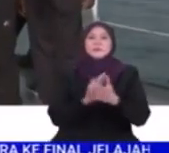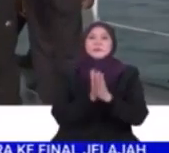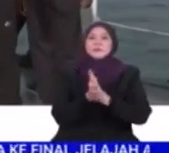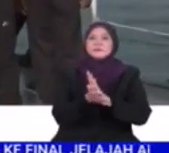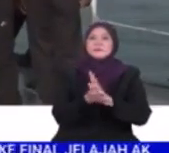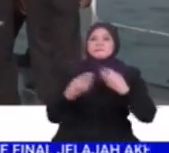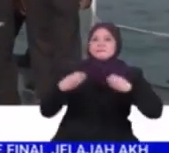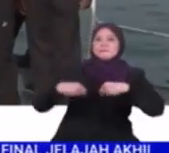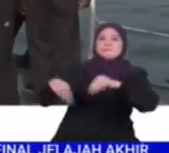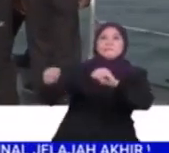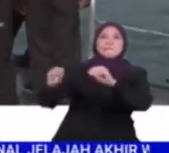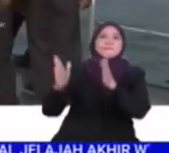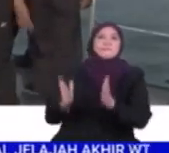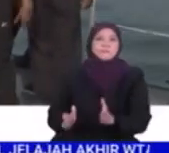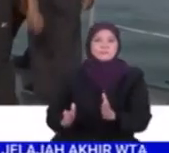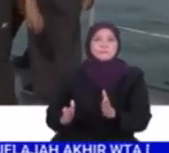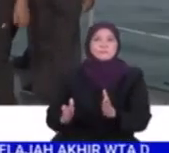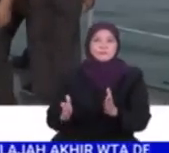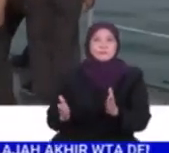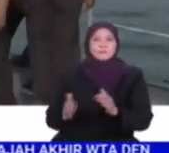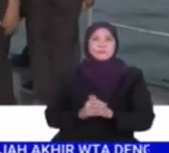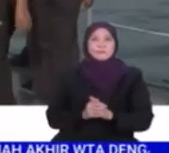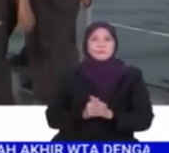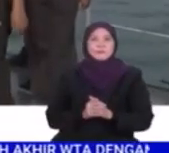sebagai pemerdagangan orang ataupun